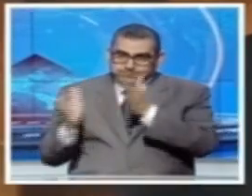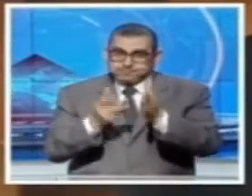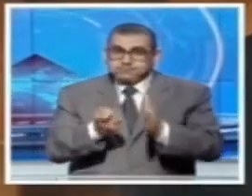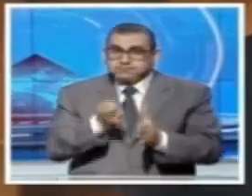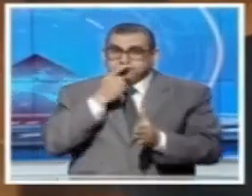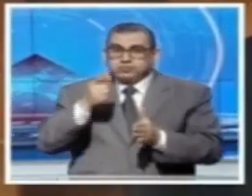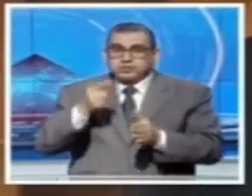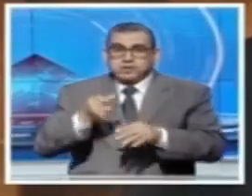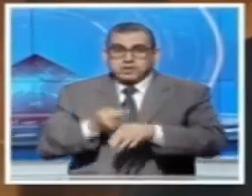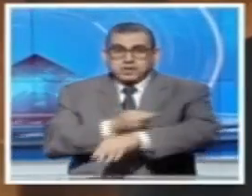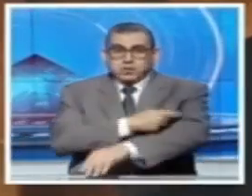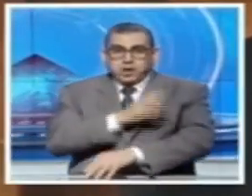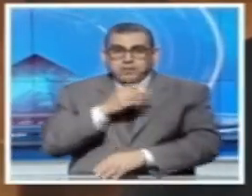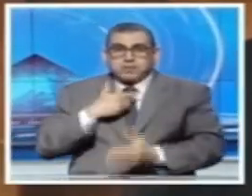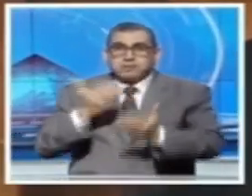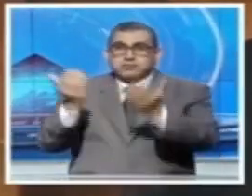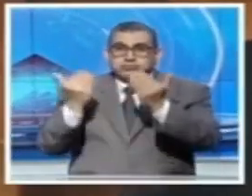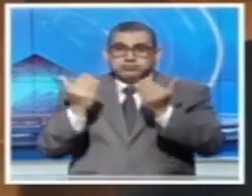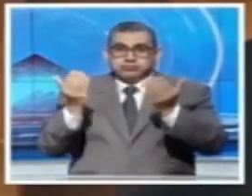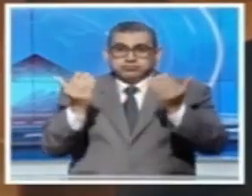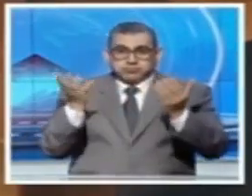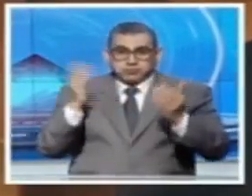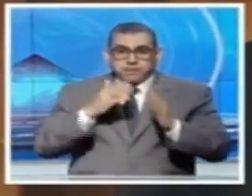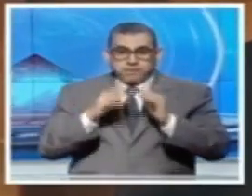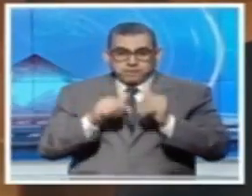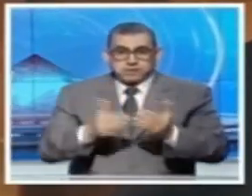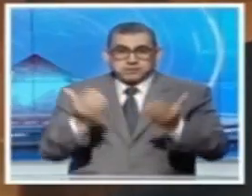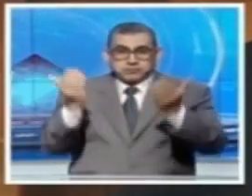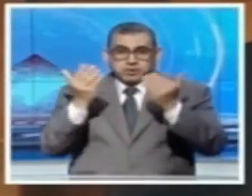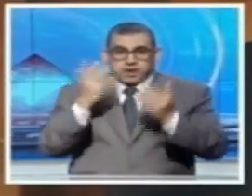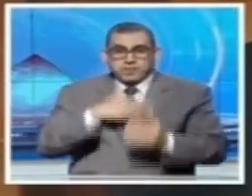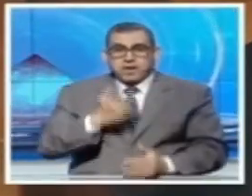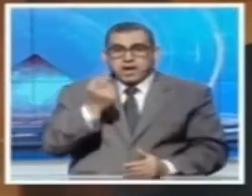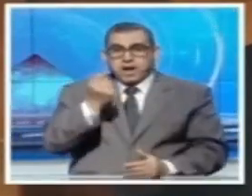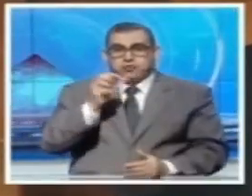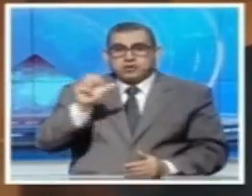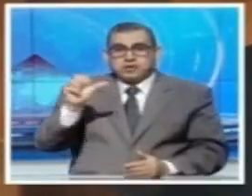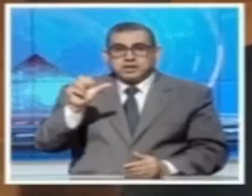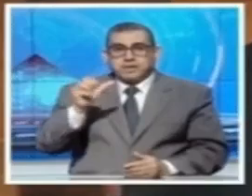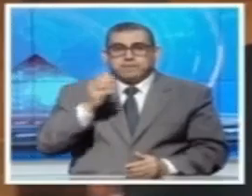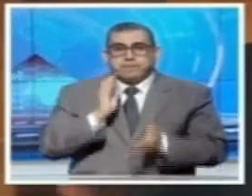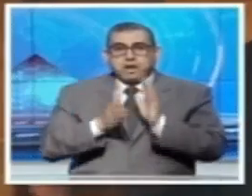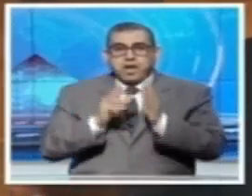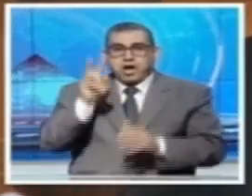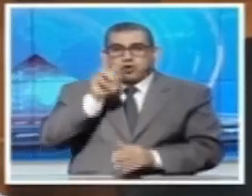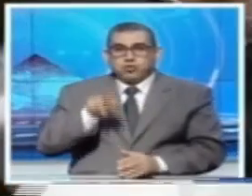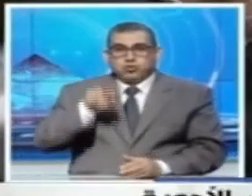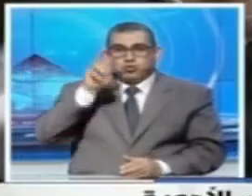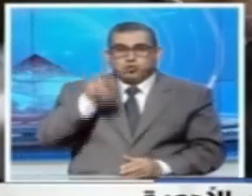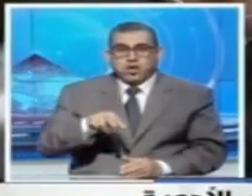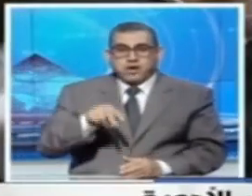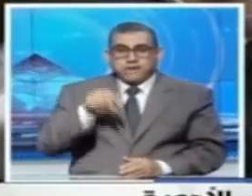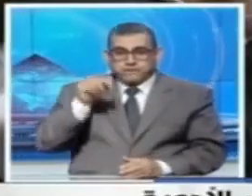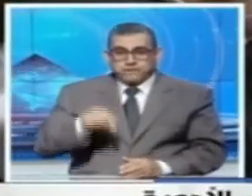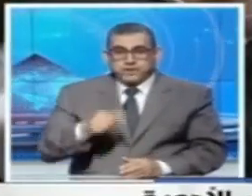والمستلزمات الطبية احنا بنستورد، مصر بتستورد 95 مليار دولار، منهم مليار دولار أدوية